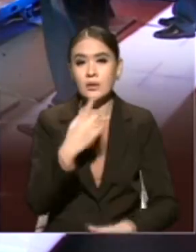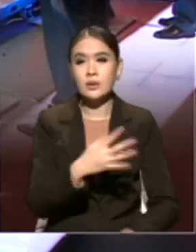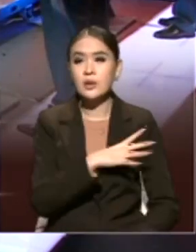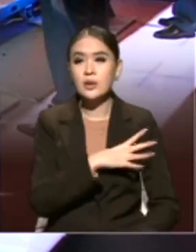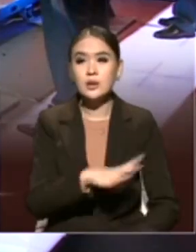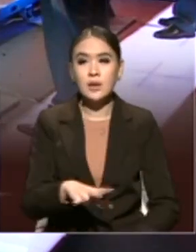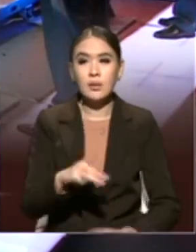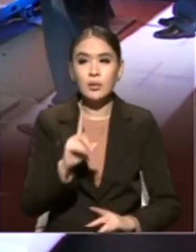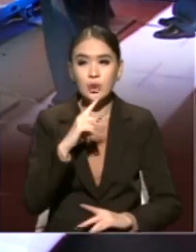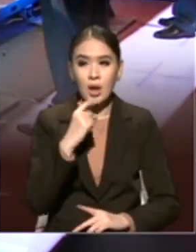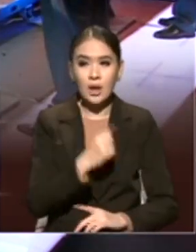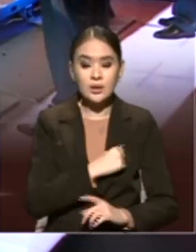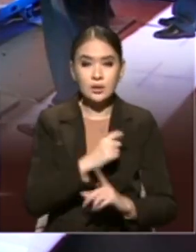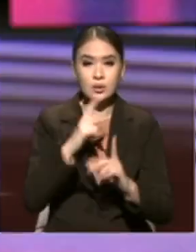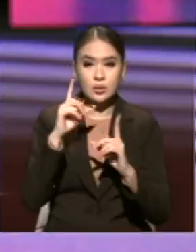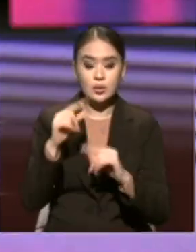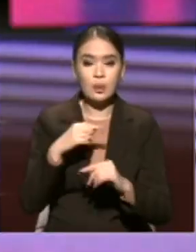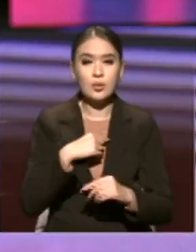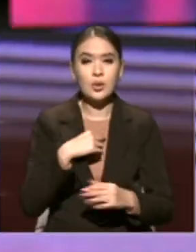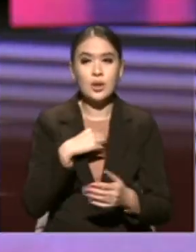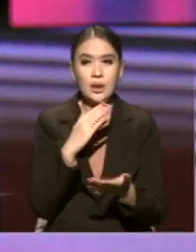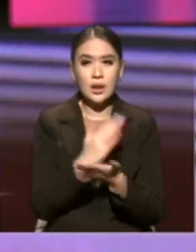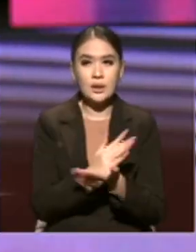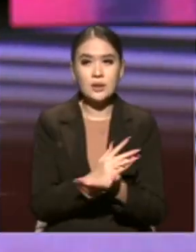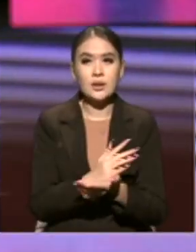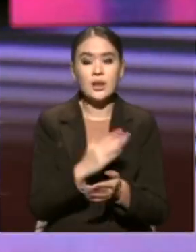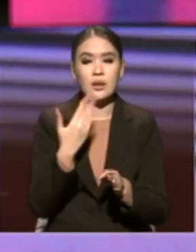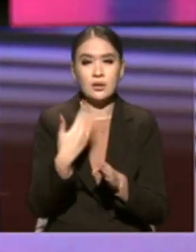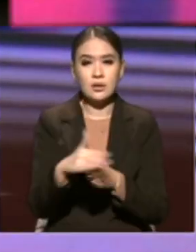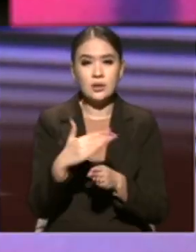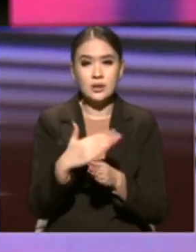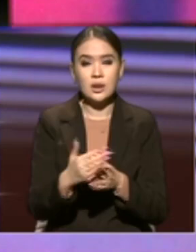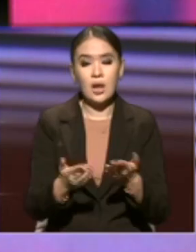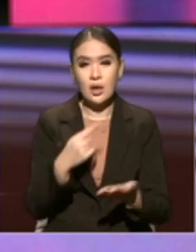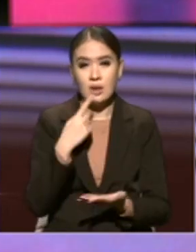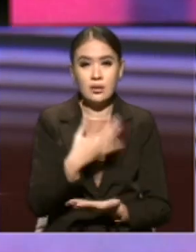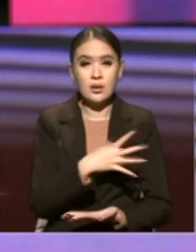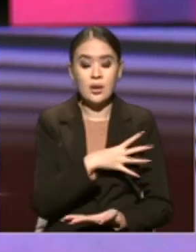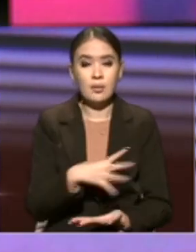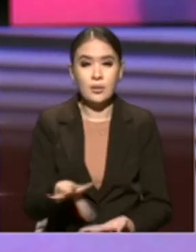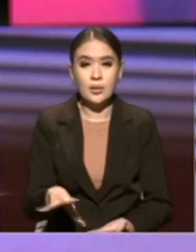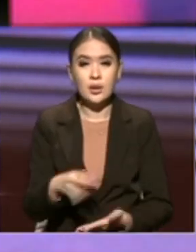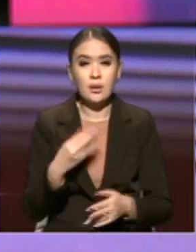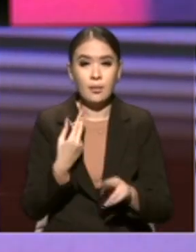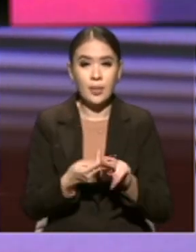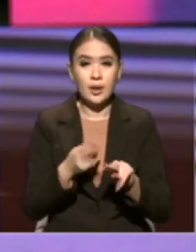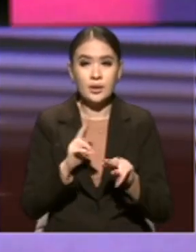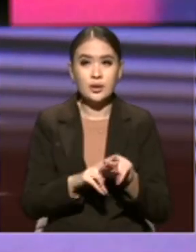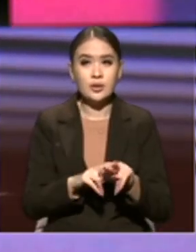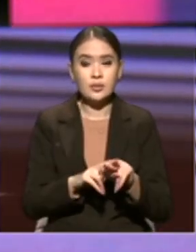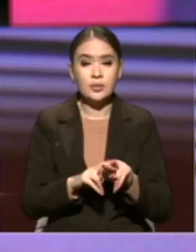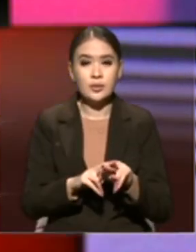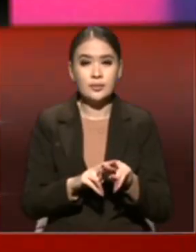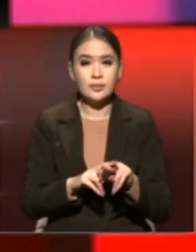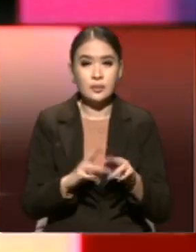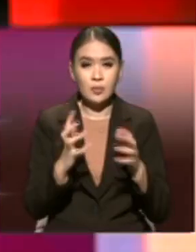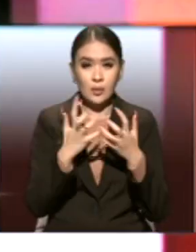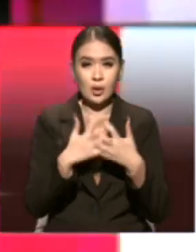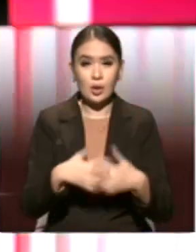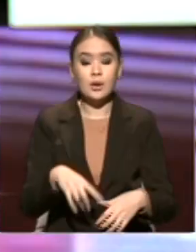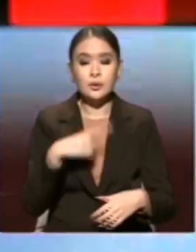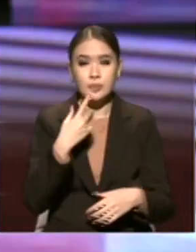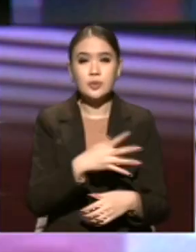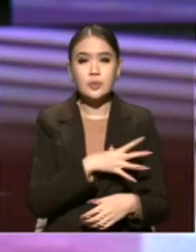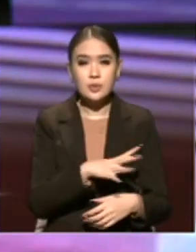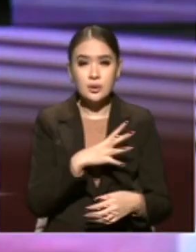азамат. Әскерге кетер алдында менің ойымда бар деген сияқты, иә. Сондай ақпаратын бермеген шығар. Сондықтан оны цифрландырылған ғой, айтудың қажеті жоқ. Сен